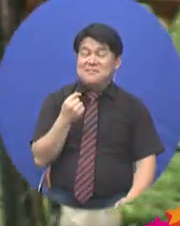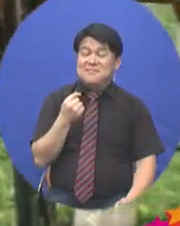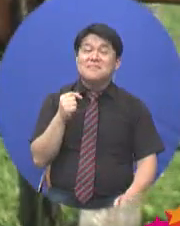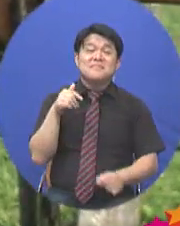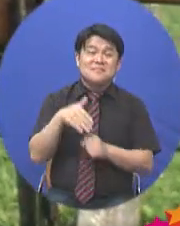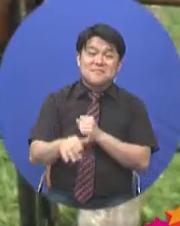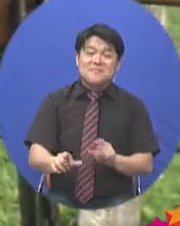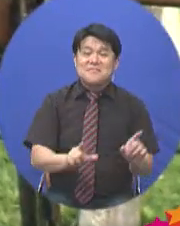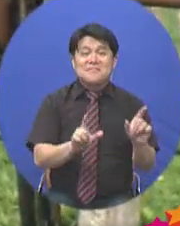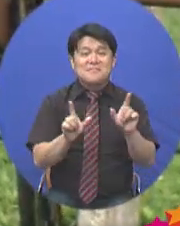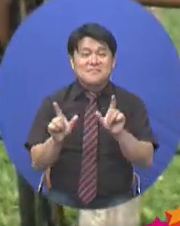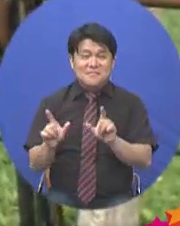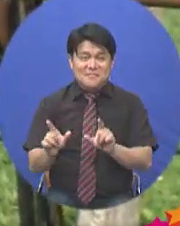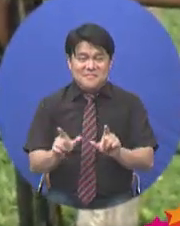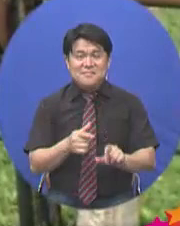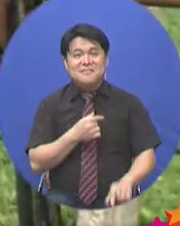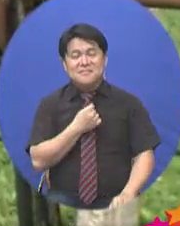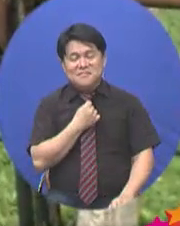알아보련다.